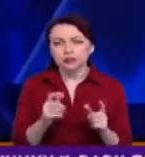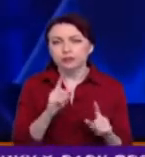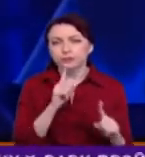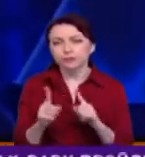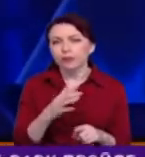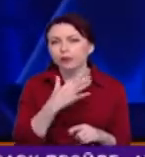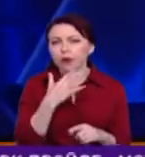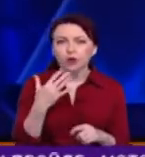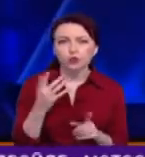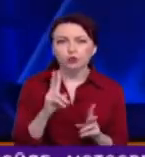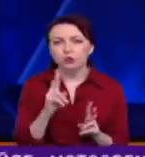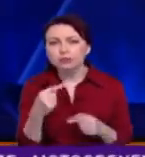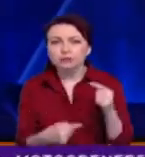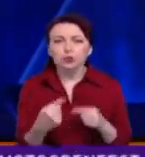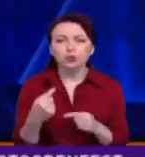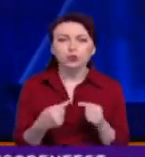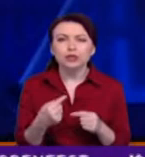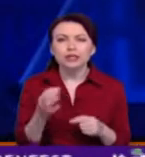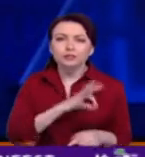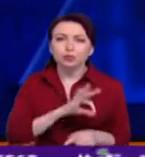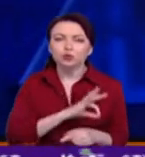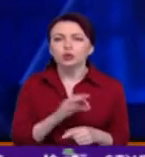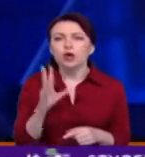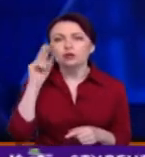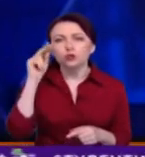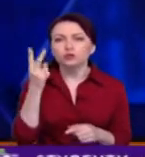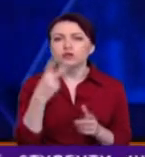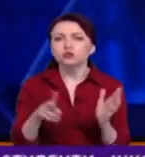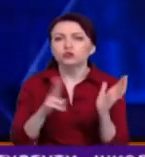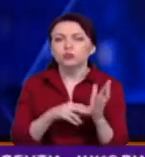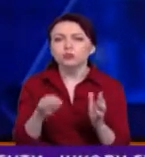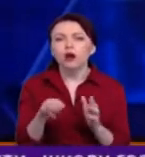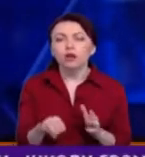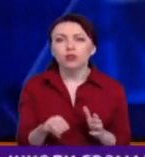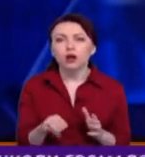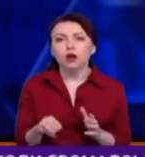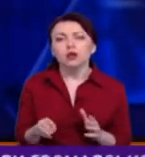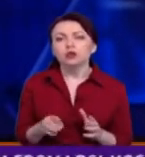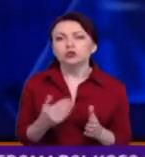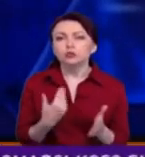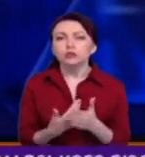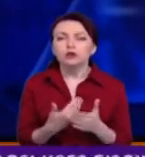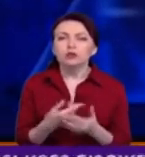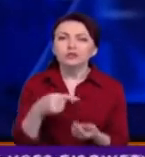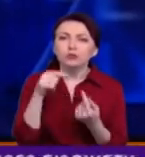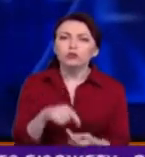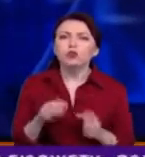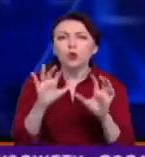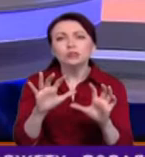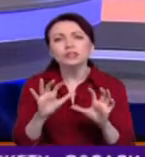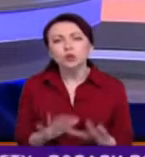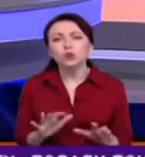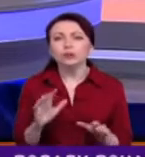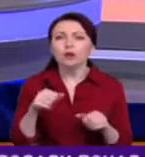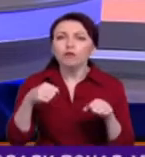датою 27 травня, посилається на неї, що, мовляв, відповідності там до конституційних, там правових якихось норм і